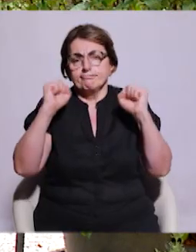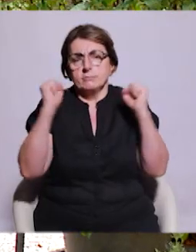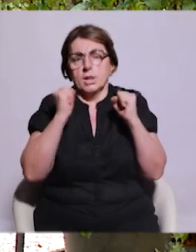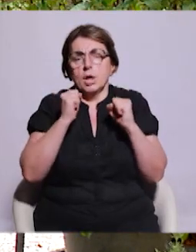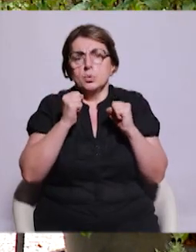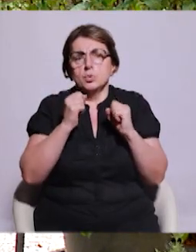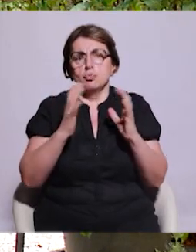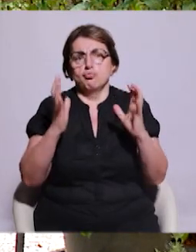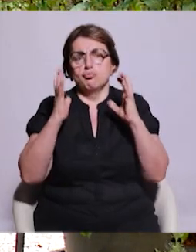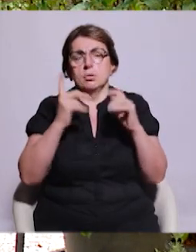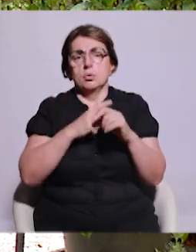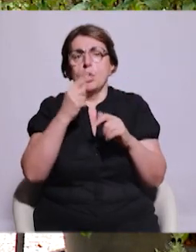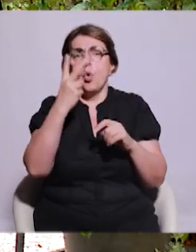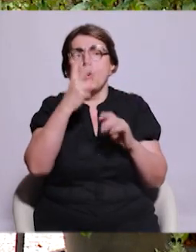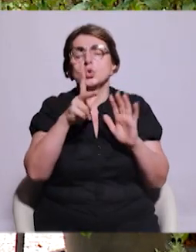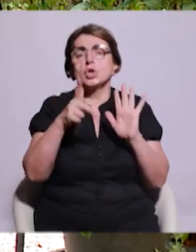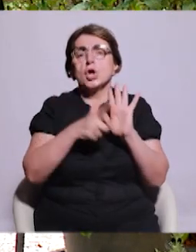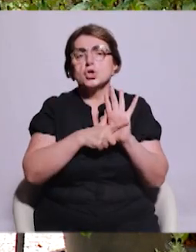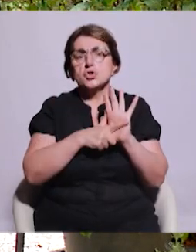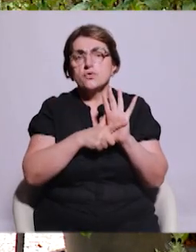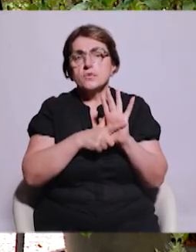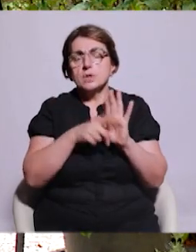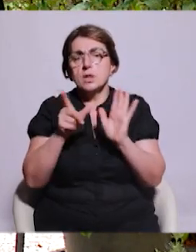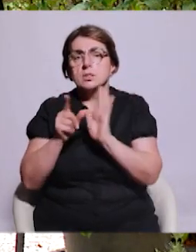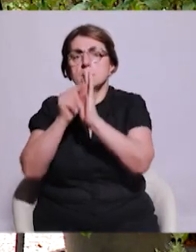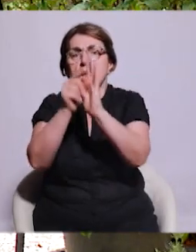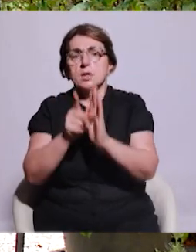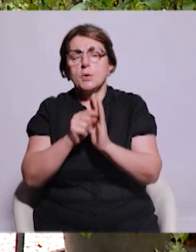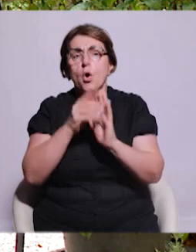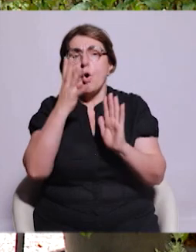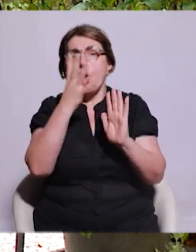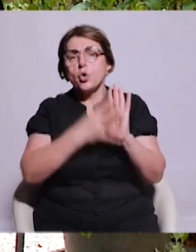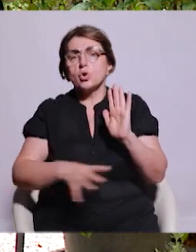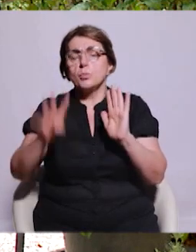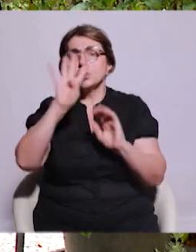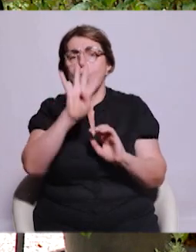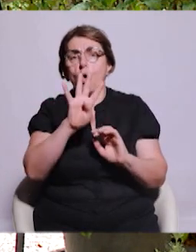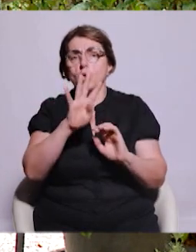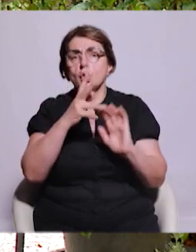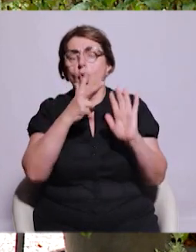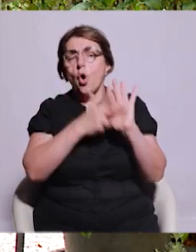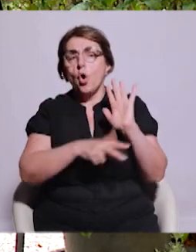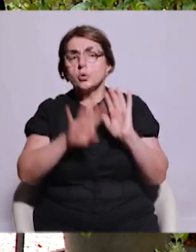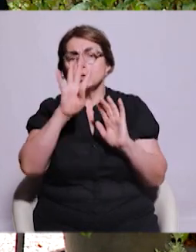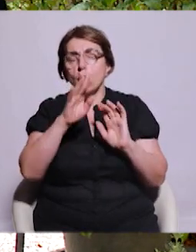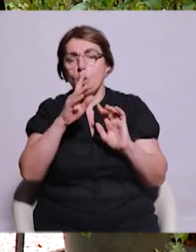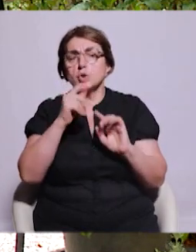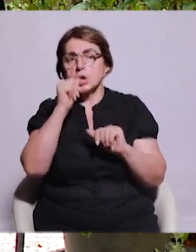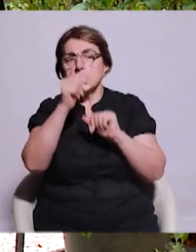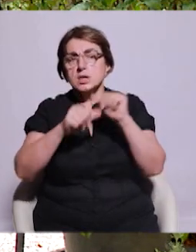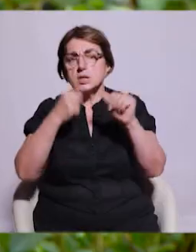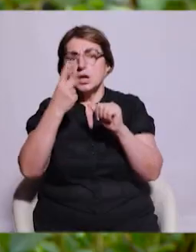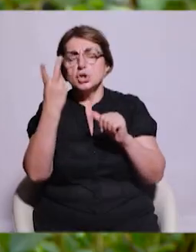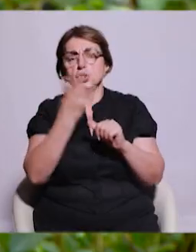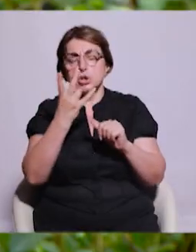ურანს 27 თანამგზავრი ჰყავს და მას 84 წელი სჭირდება მზის გარშემო ერთი სრული წრის